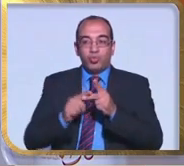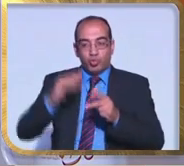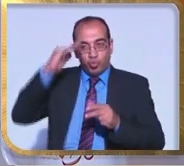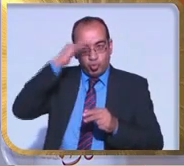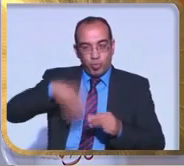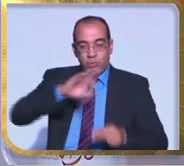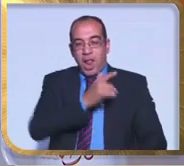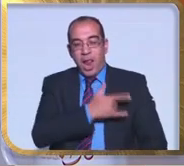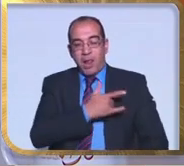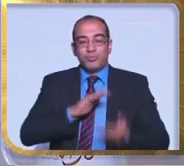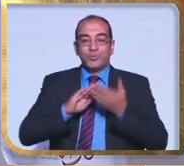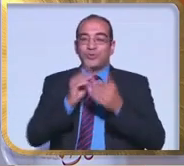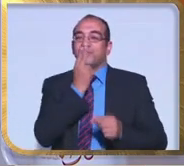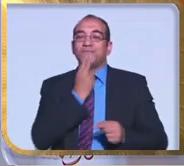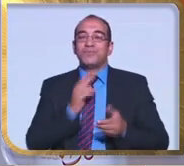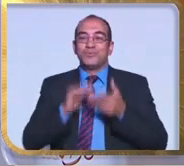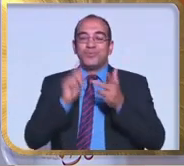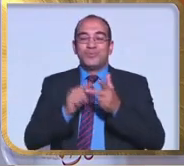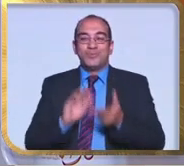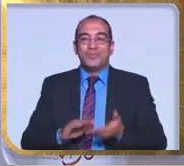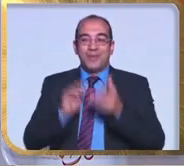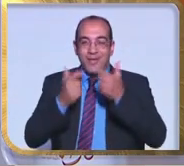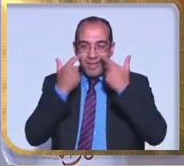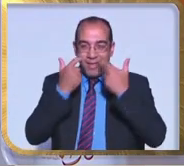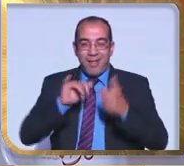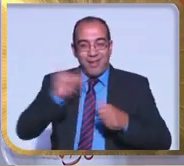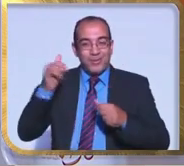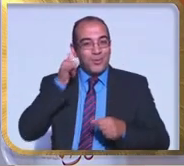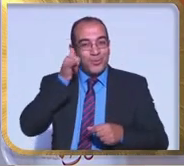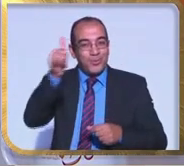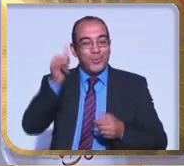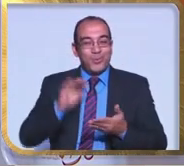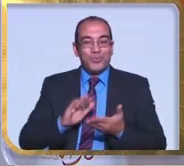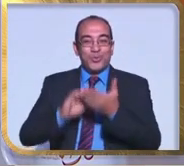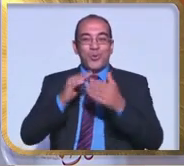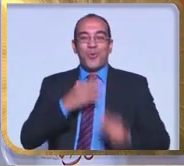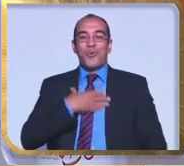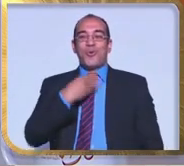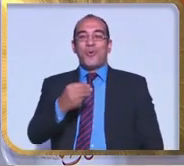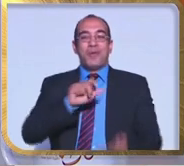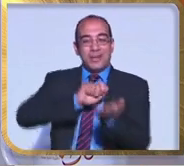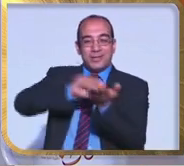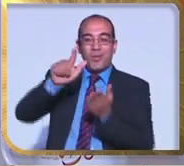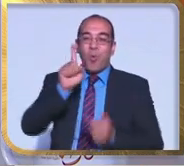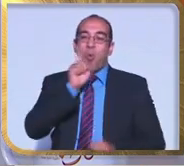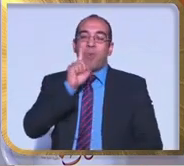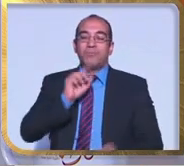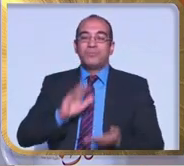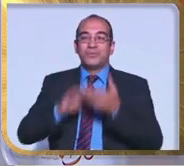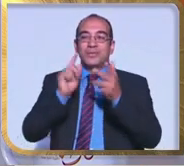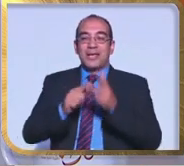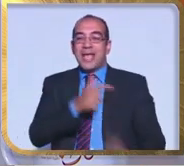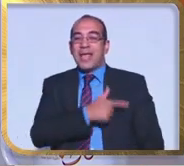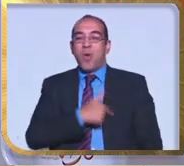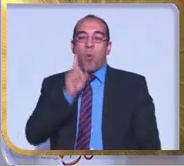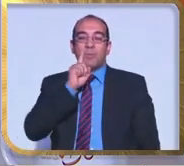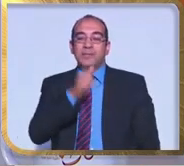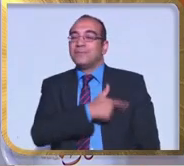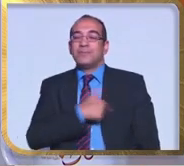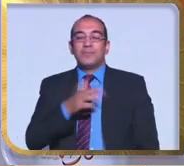رقه قلبك انك يبقى عندك يعني حرص انك تبلغيني برساله الست الوالده الكريمه. هي اسمها ايه يا استاذه